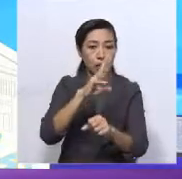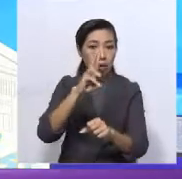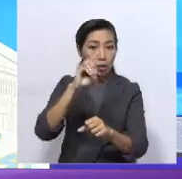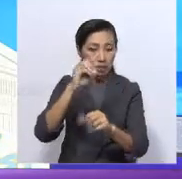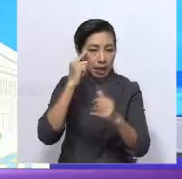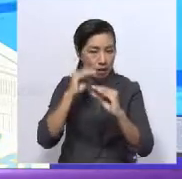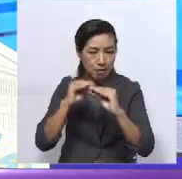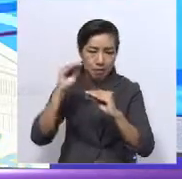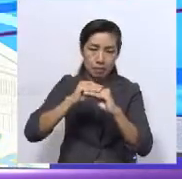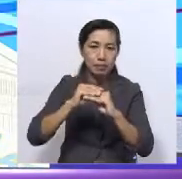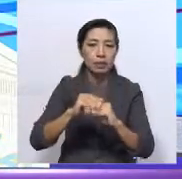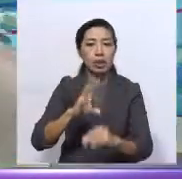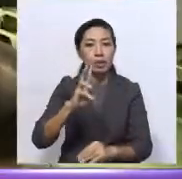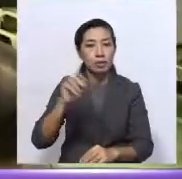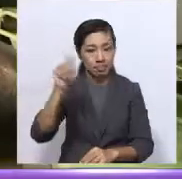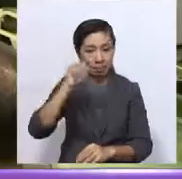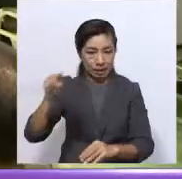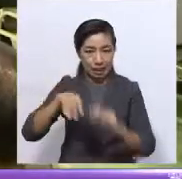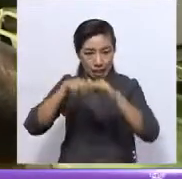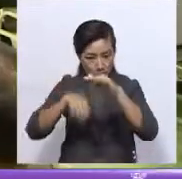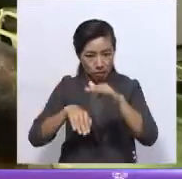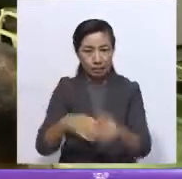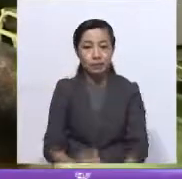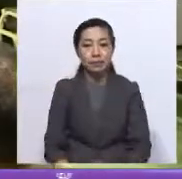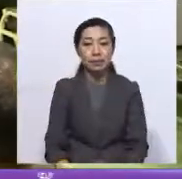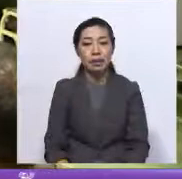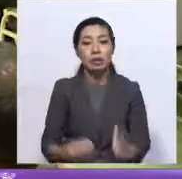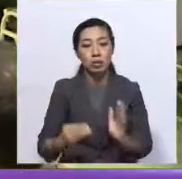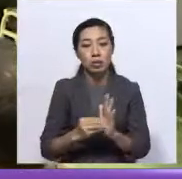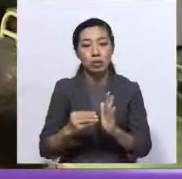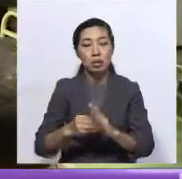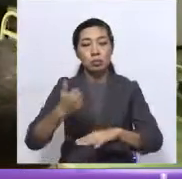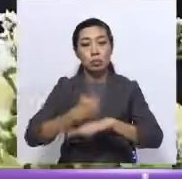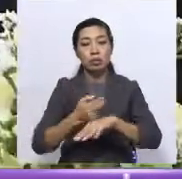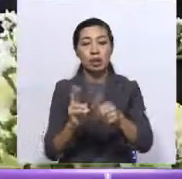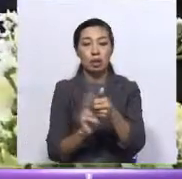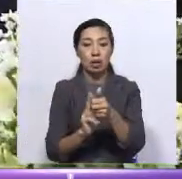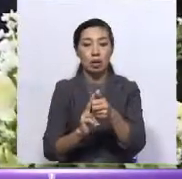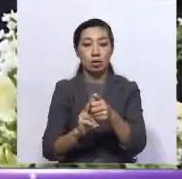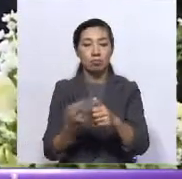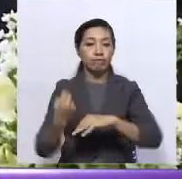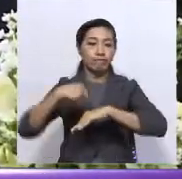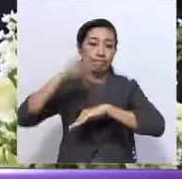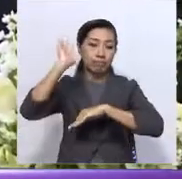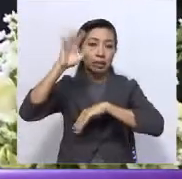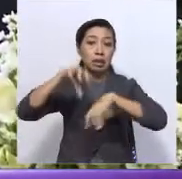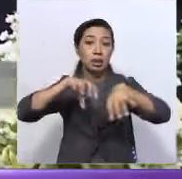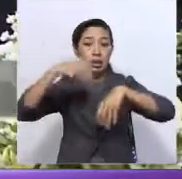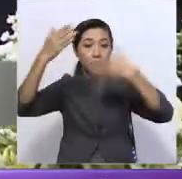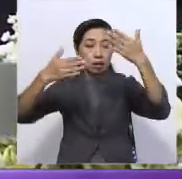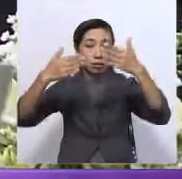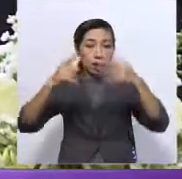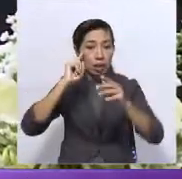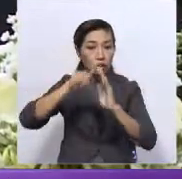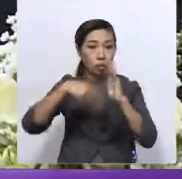กร้อยละ10ค่ะนายจักรพันธ์ผิวงามรองผู้ว่าราชการกรุงเทพมหานครได้แถลงข่าวการจัดกิจกรรมปิ